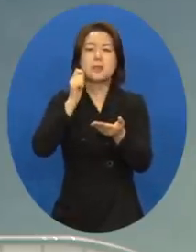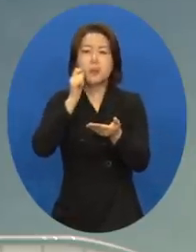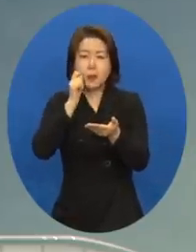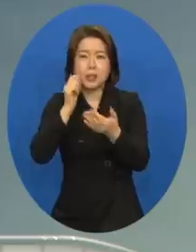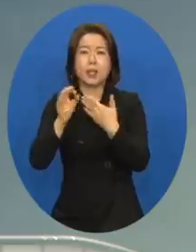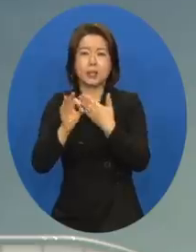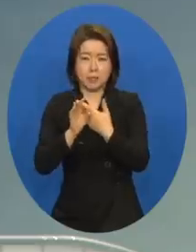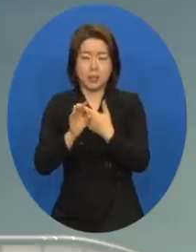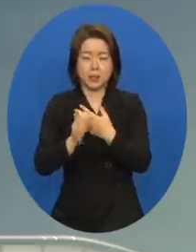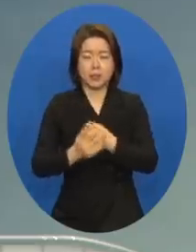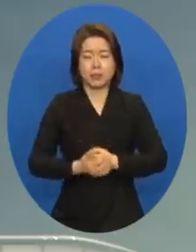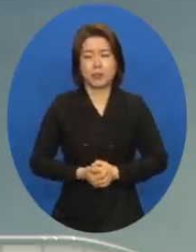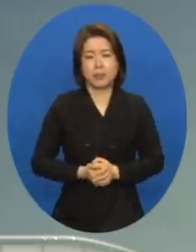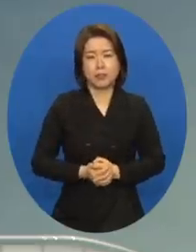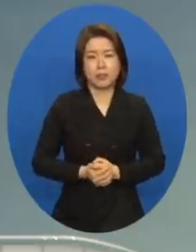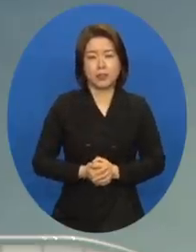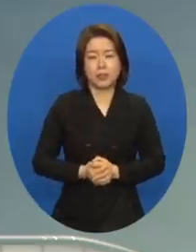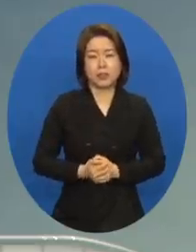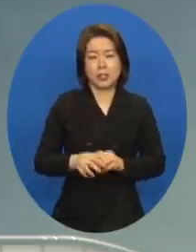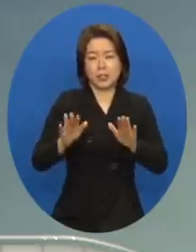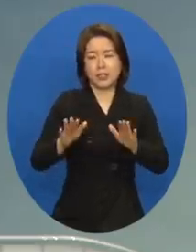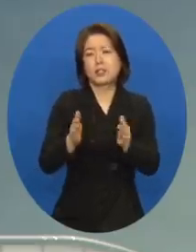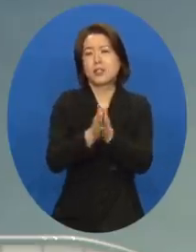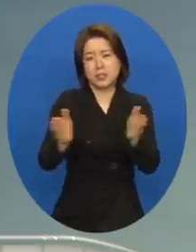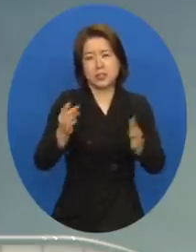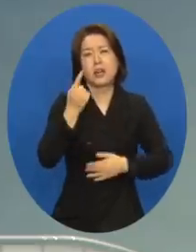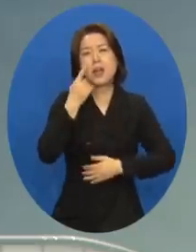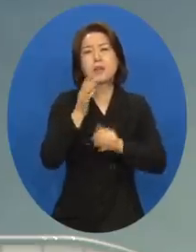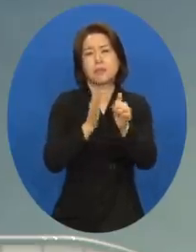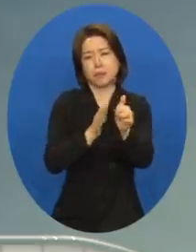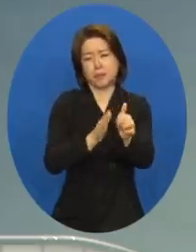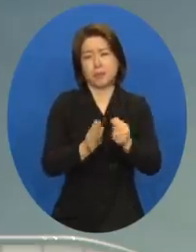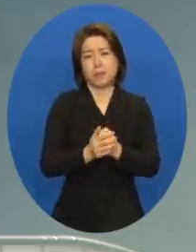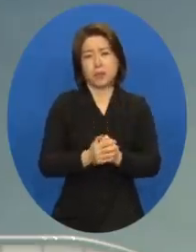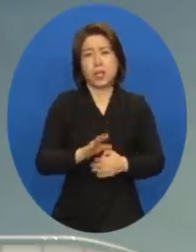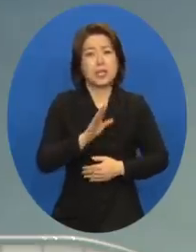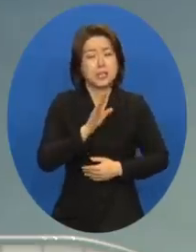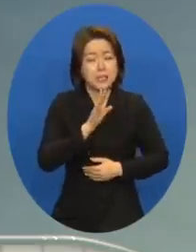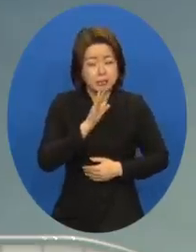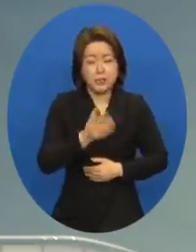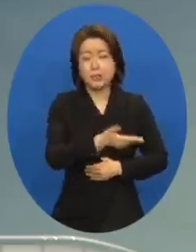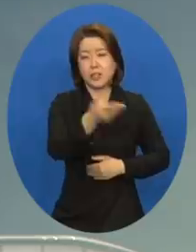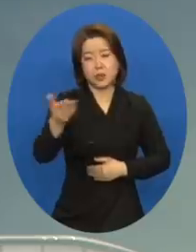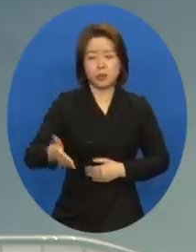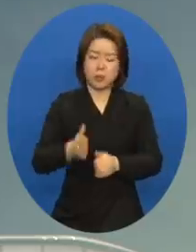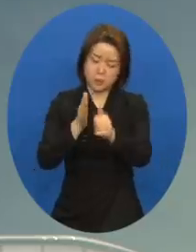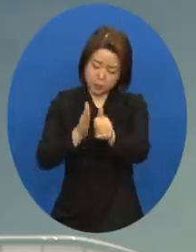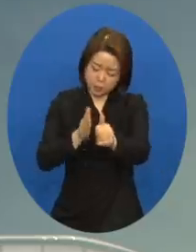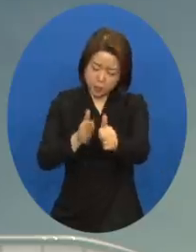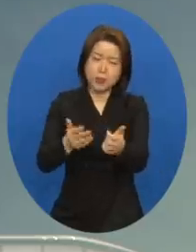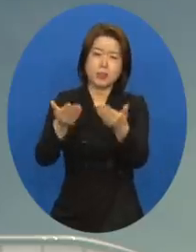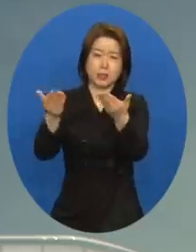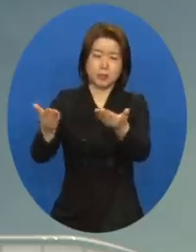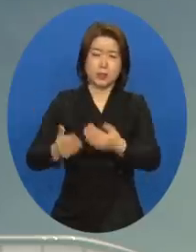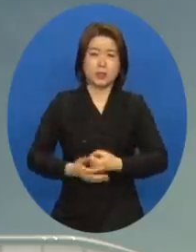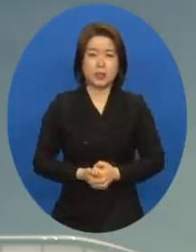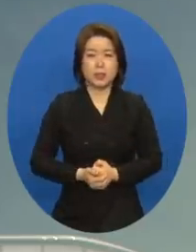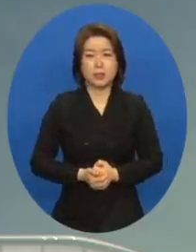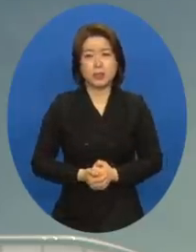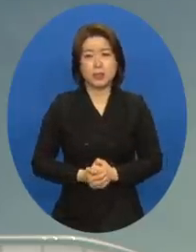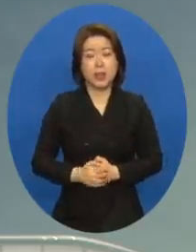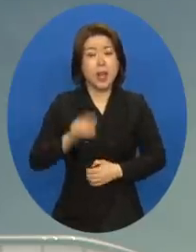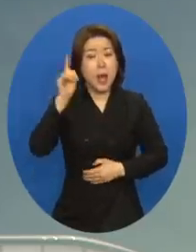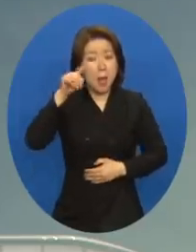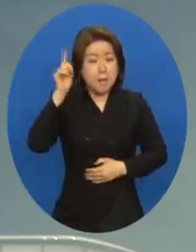있다면 이제 시작하십시오. 정말 여러분에게 권해드립니다.